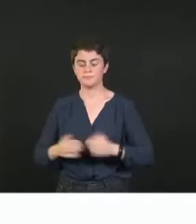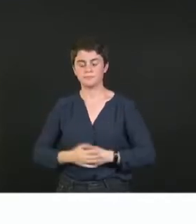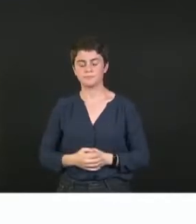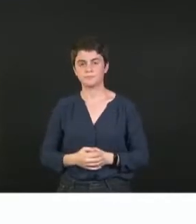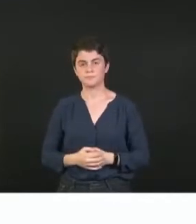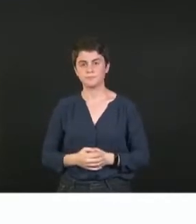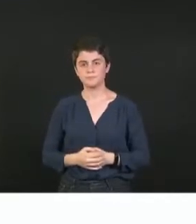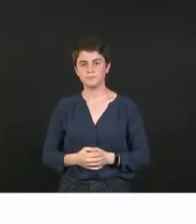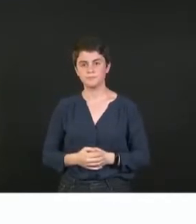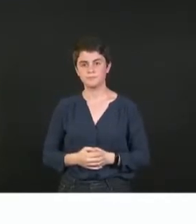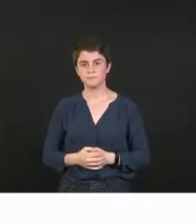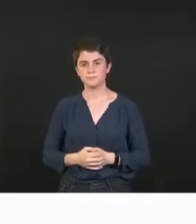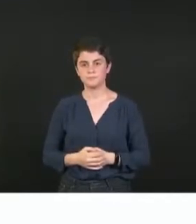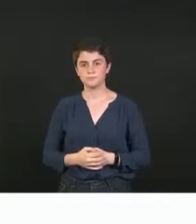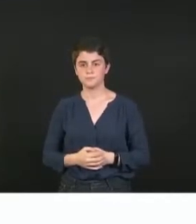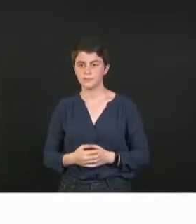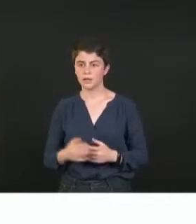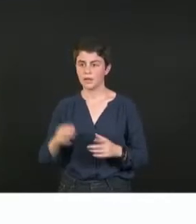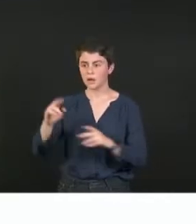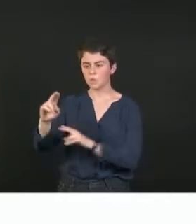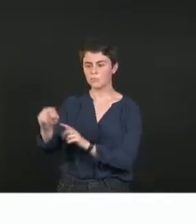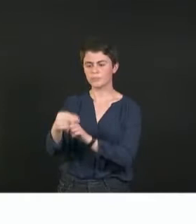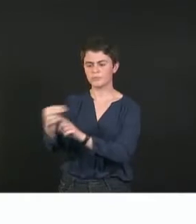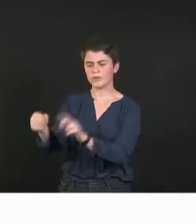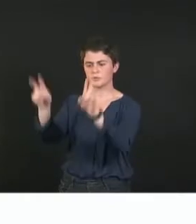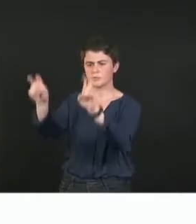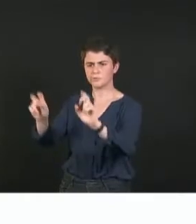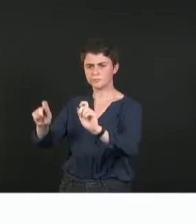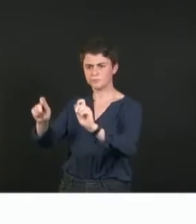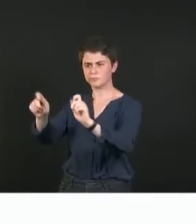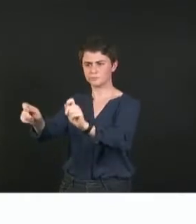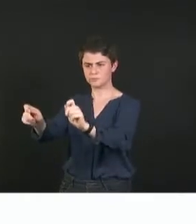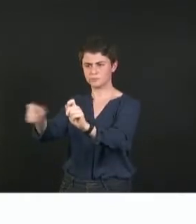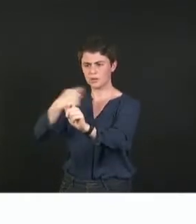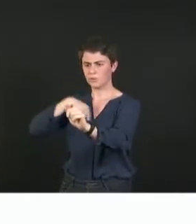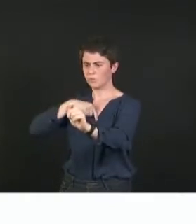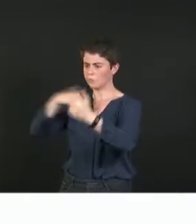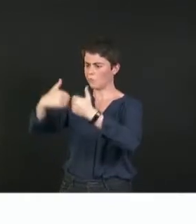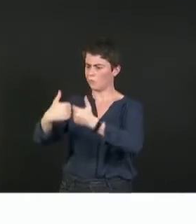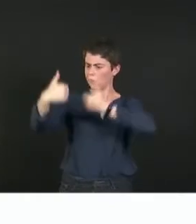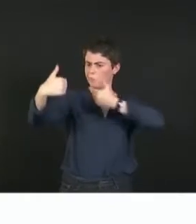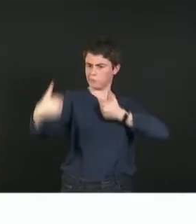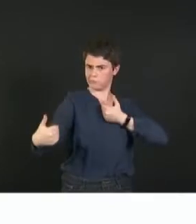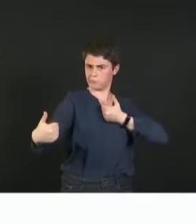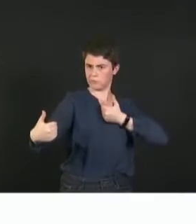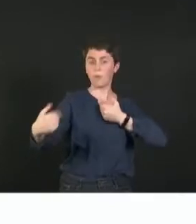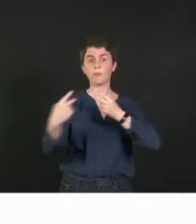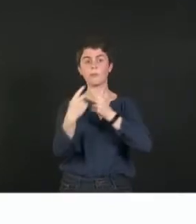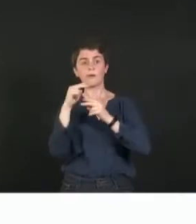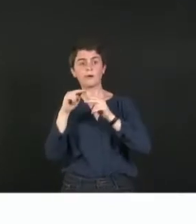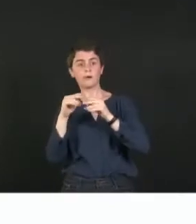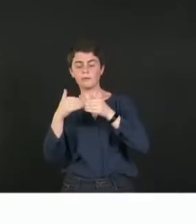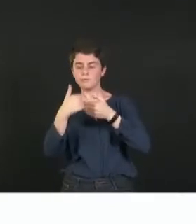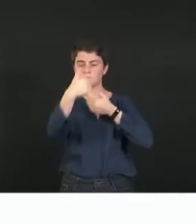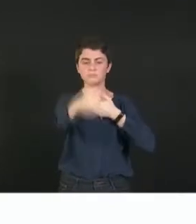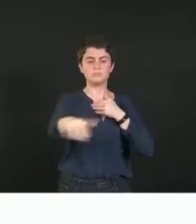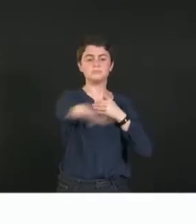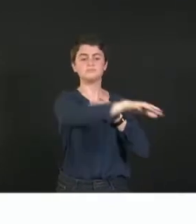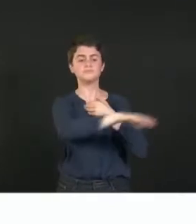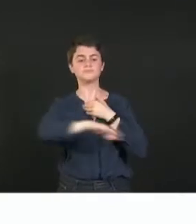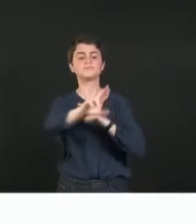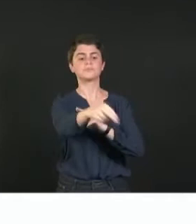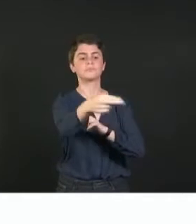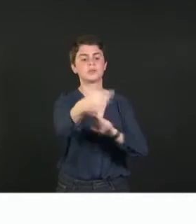voilà, ce qu'on appelle, entre guillemets, la nature, qui n'est pas une chose extérieure à nous, qui n'est pas le panorama, qui n'est pas l'extériorité autour de